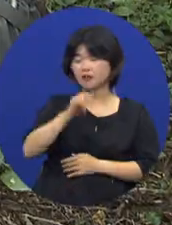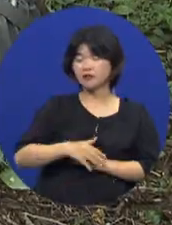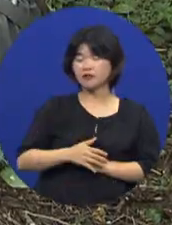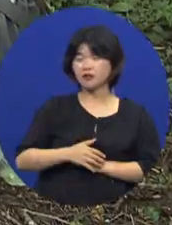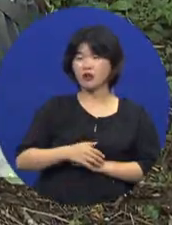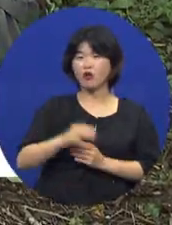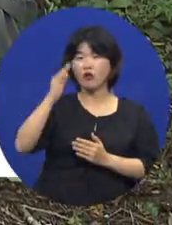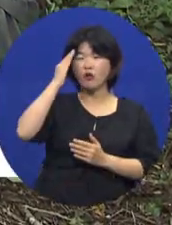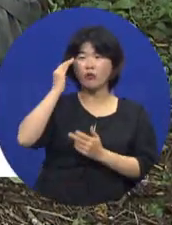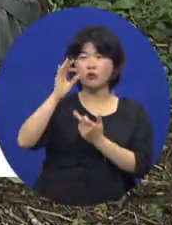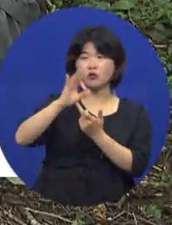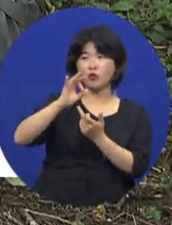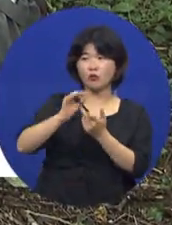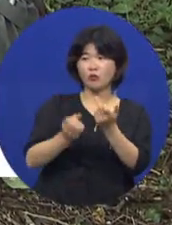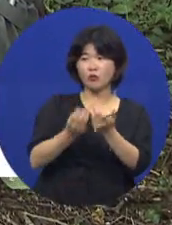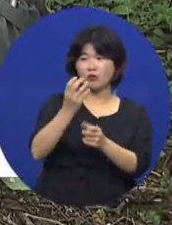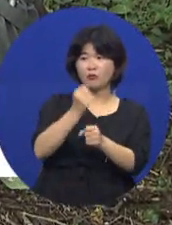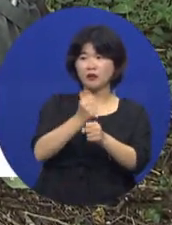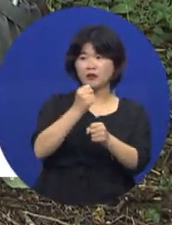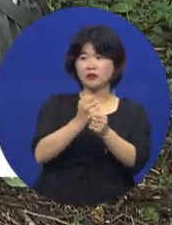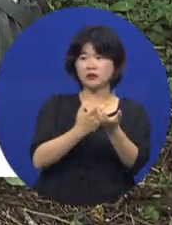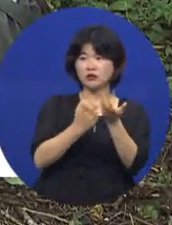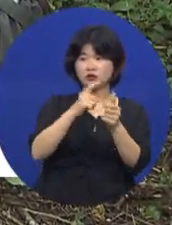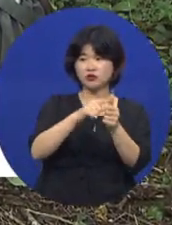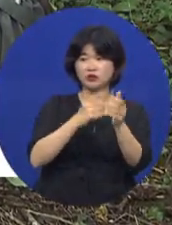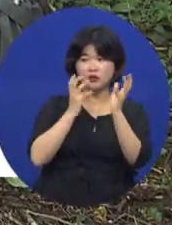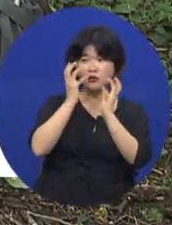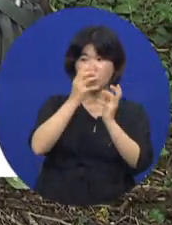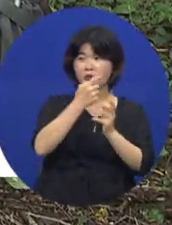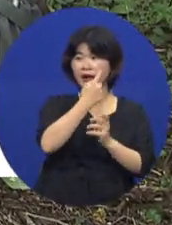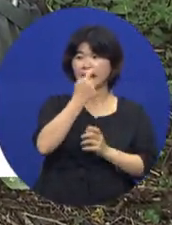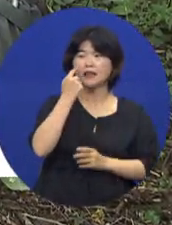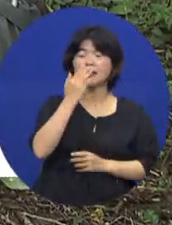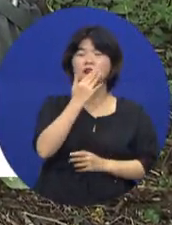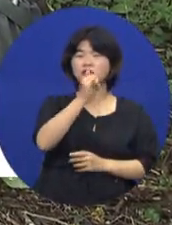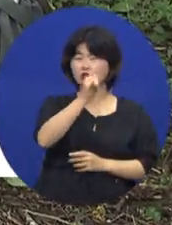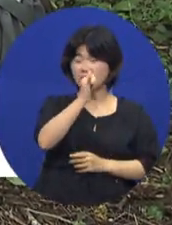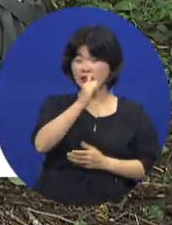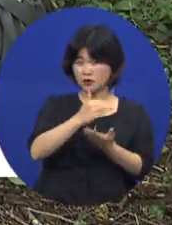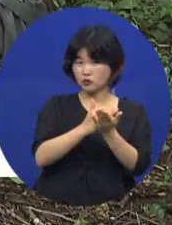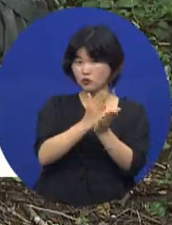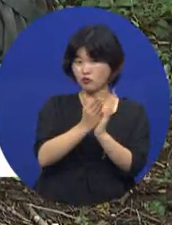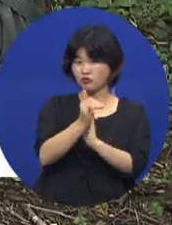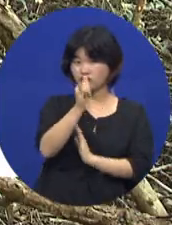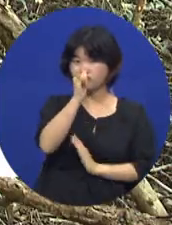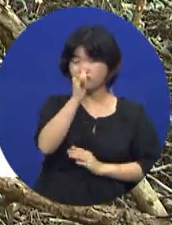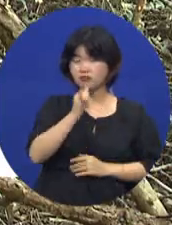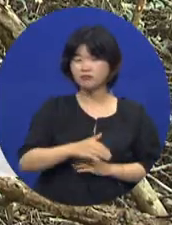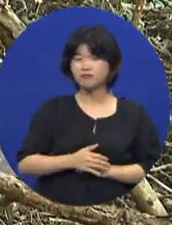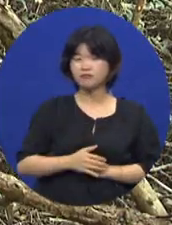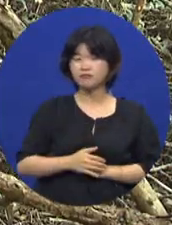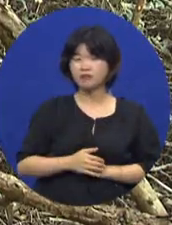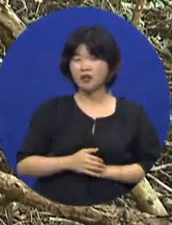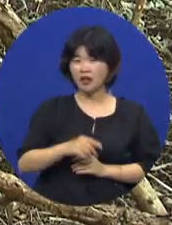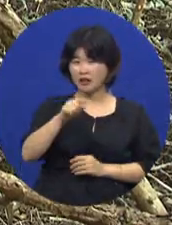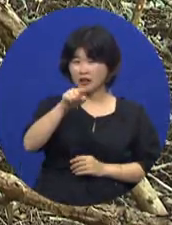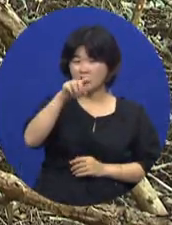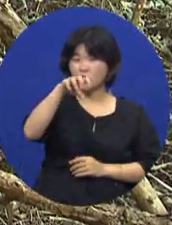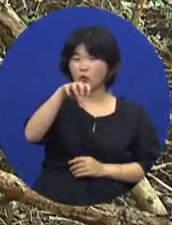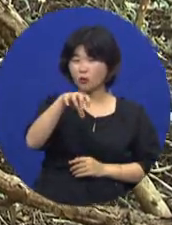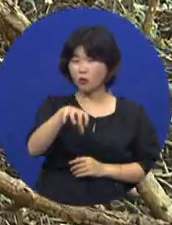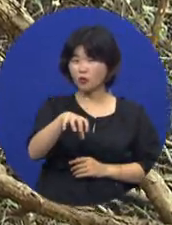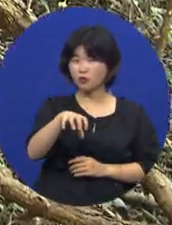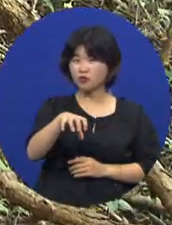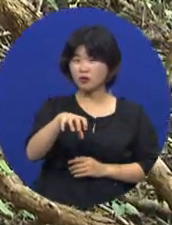더문 오름 용화 합류가 난 뜬 곶자왈 지역에서만 제 확인이 되니 그런 종입니다 합니다 섬의 곶자왈 지역 가운데